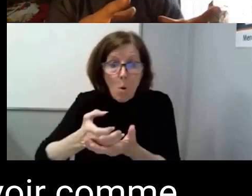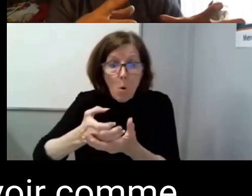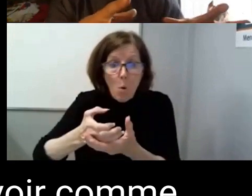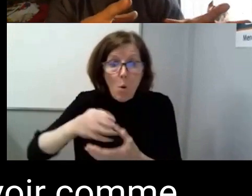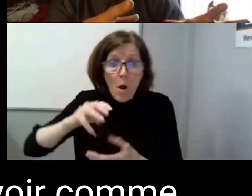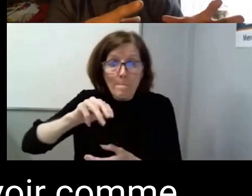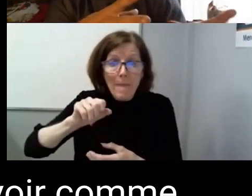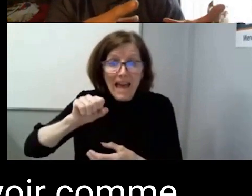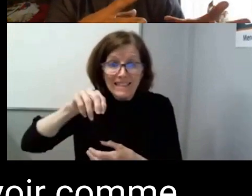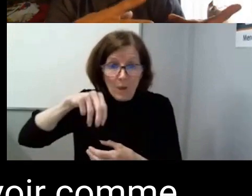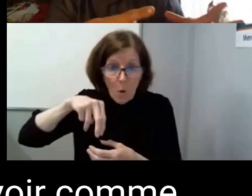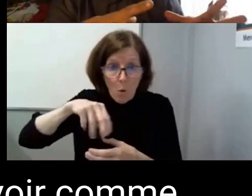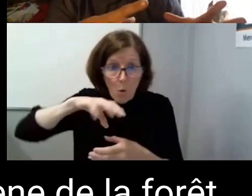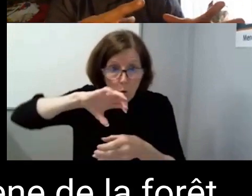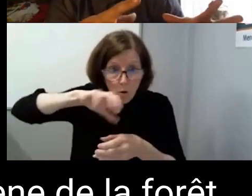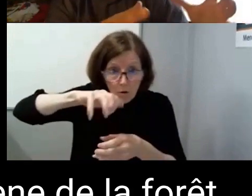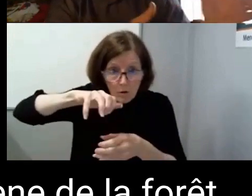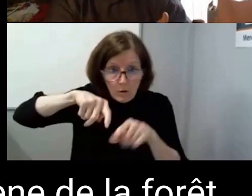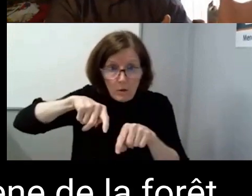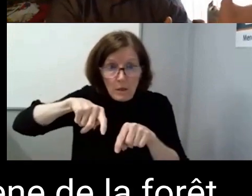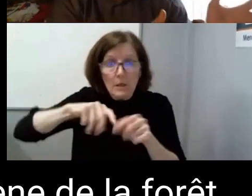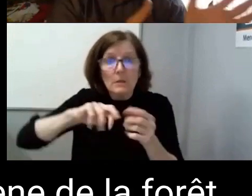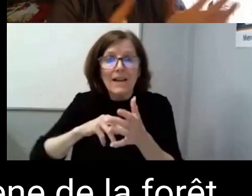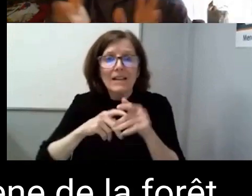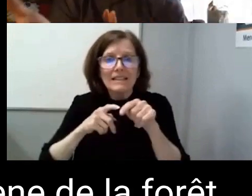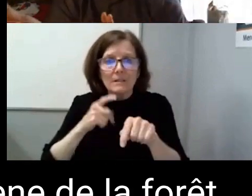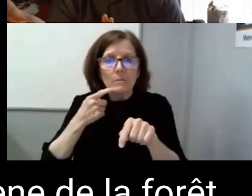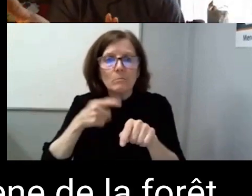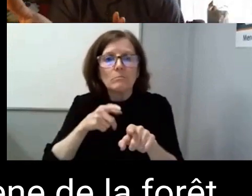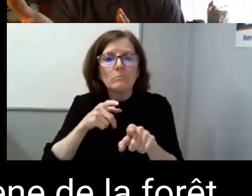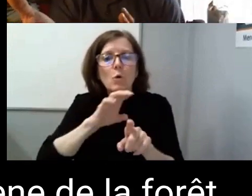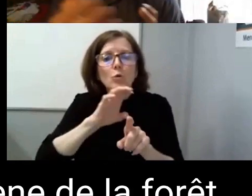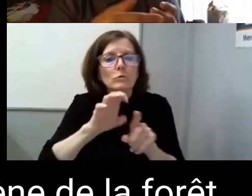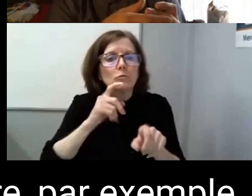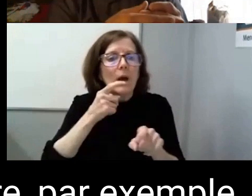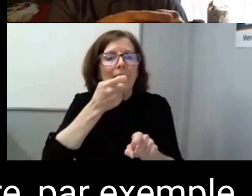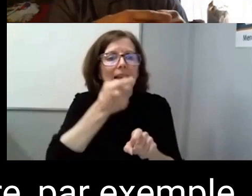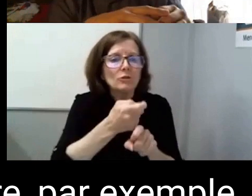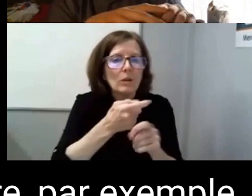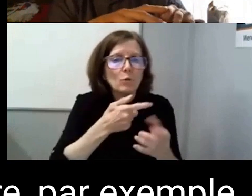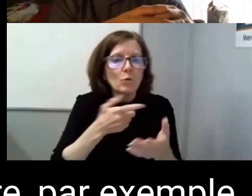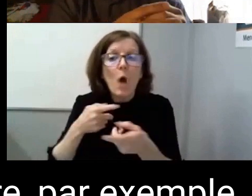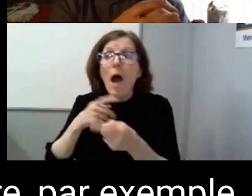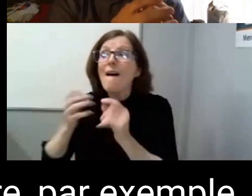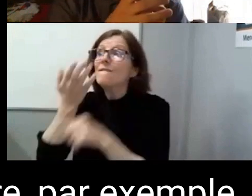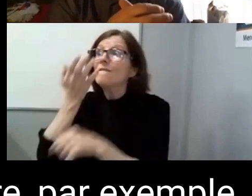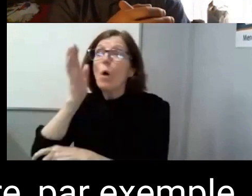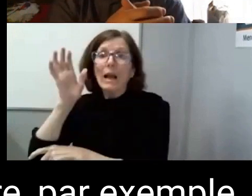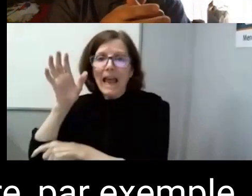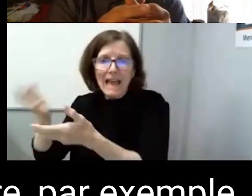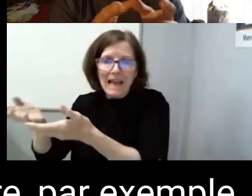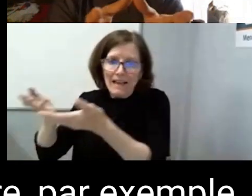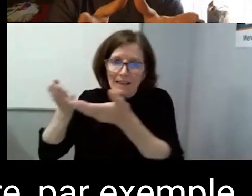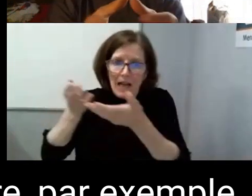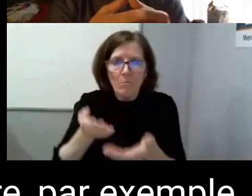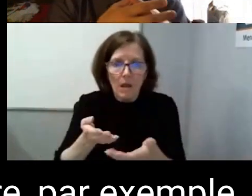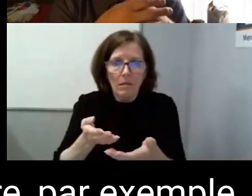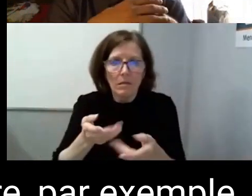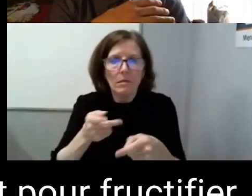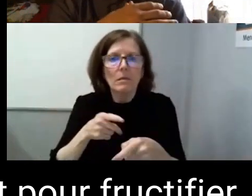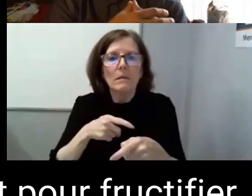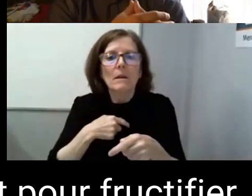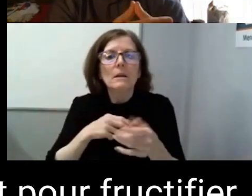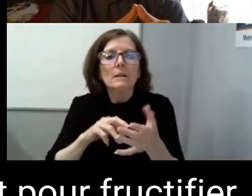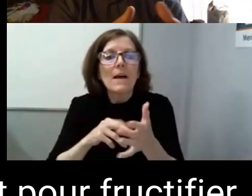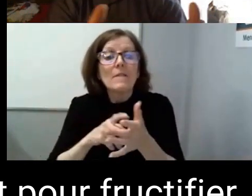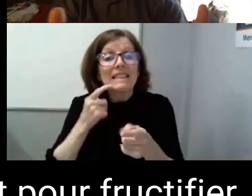c'est on peut le concevoir comme la culture, soit qu'on l'achète ou qu'on la ramène de la forêt. Puis à partir de ce moment-là, la même culture, par exemple, de